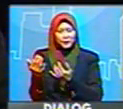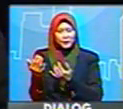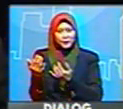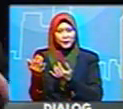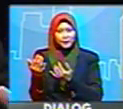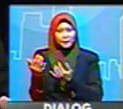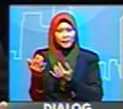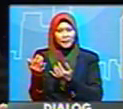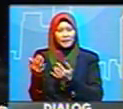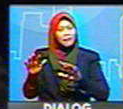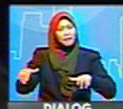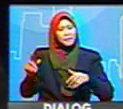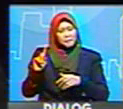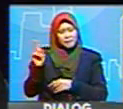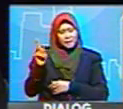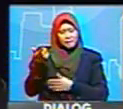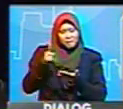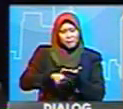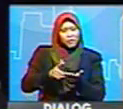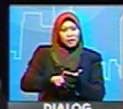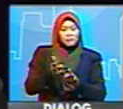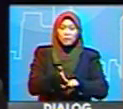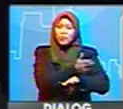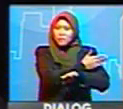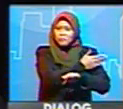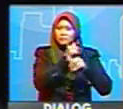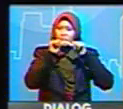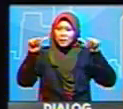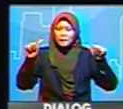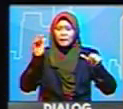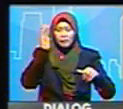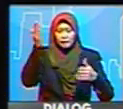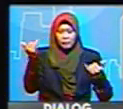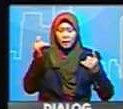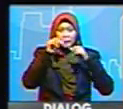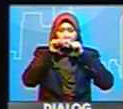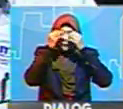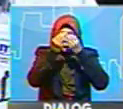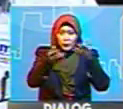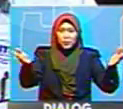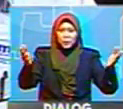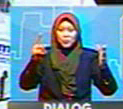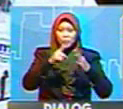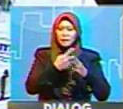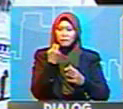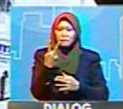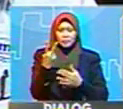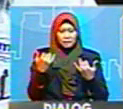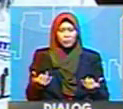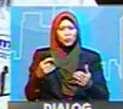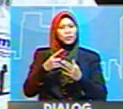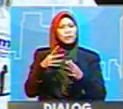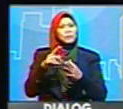agaknya laporan yang dinyatakan sebelum ni diwar-warkan sebelum ni akan diumumkan pada disember dan kini dah memasuki Februari